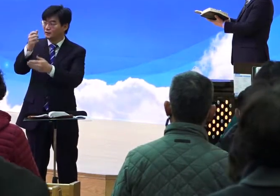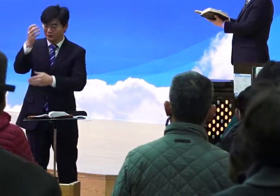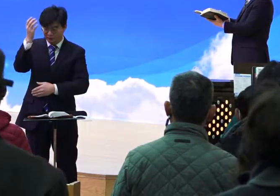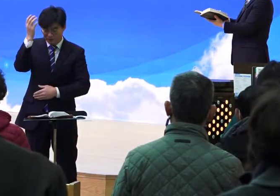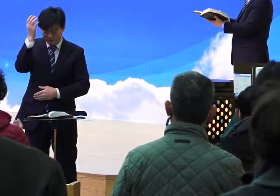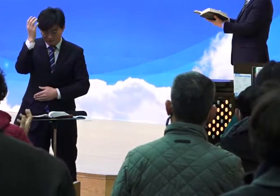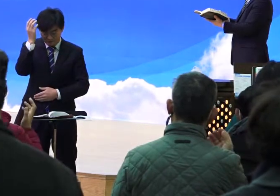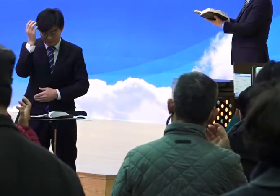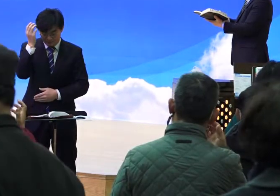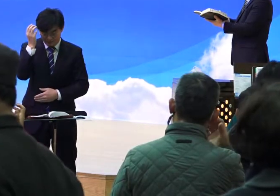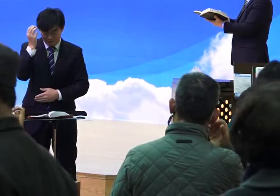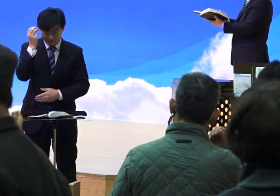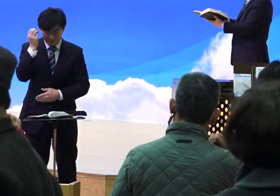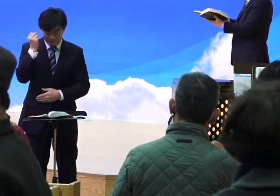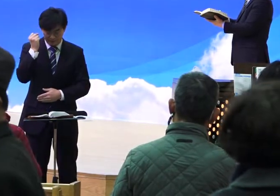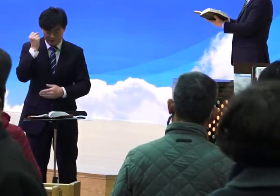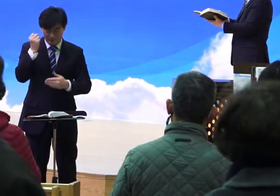주께서